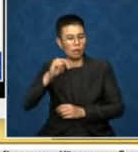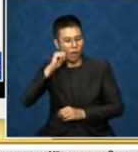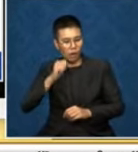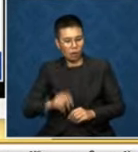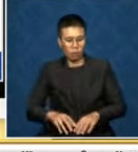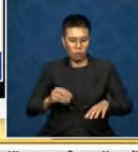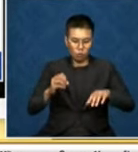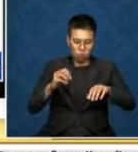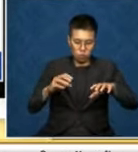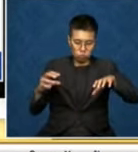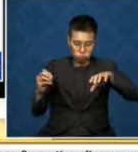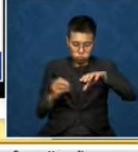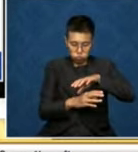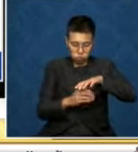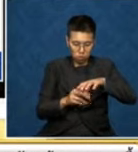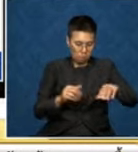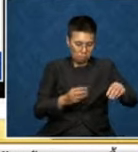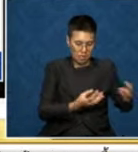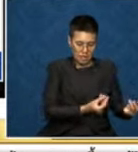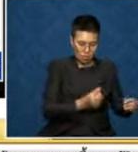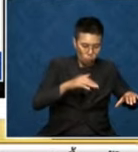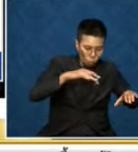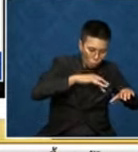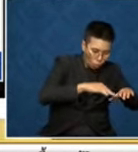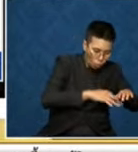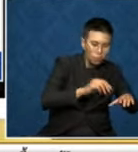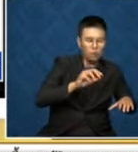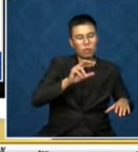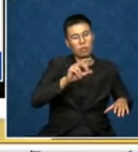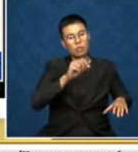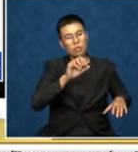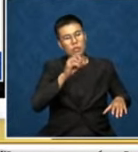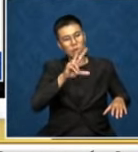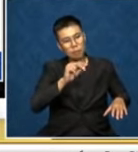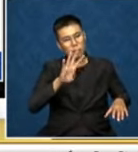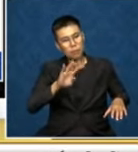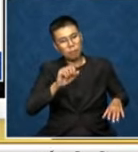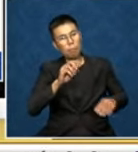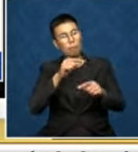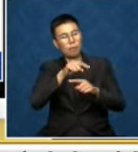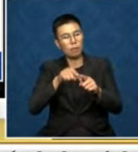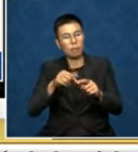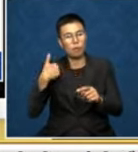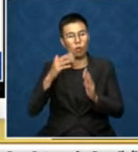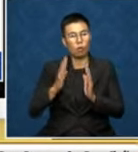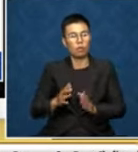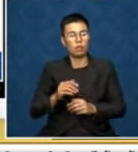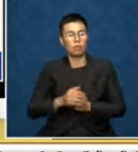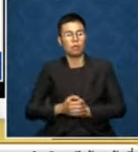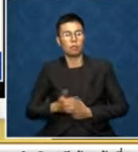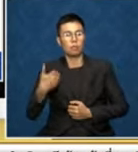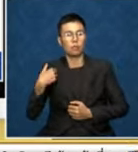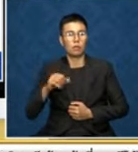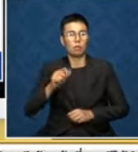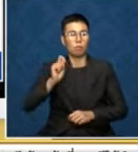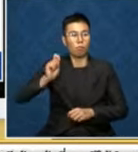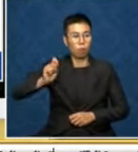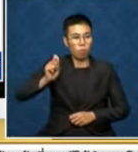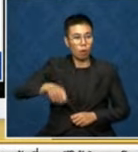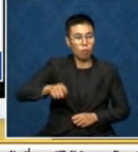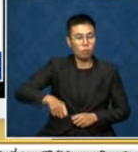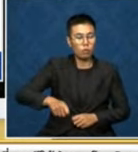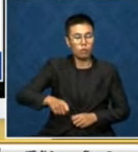2โครงการประตูระบายน้ำฝายวังจิกอำเภอโพประทับช้างจังหวัดพิจิตรผู้รับเหมาชนะงานประมูลก่อสร้าง